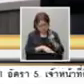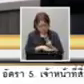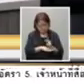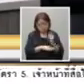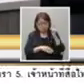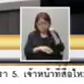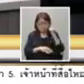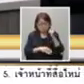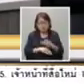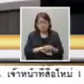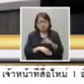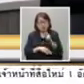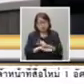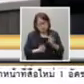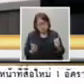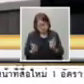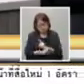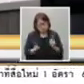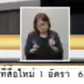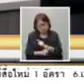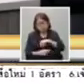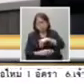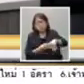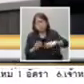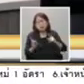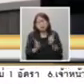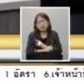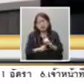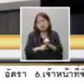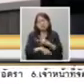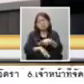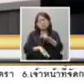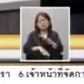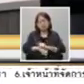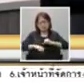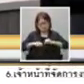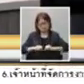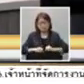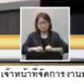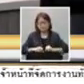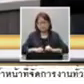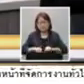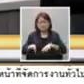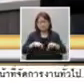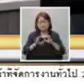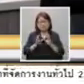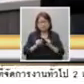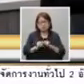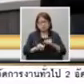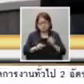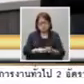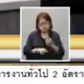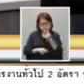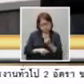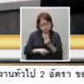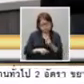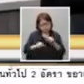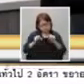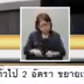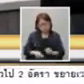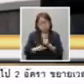ประธานทุกท่านที่ขึ้นมาทำหน้าที่นี่ต้องวินิจฉัยไปตามข้อกฎหม